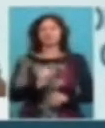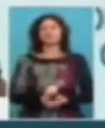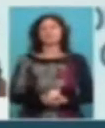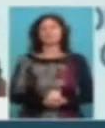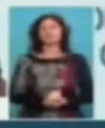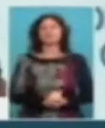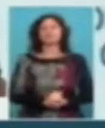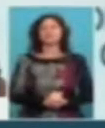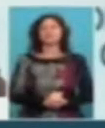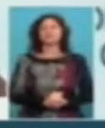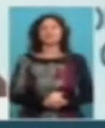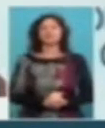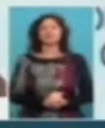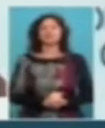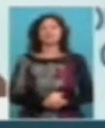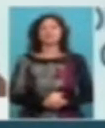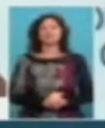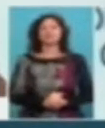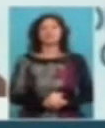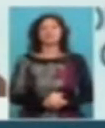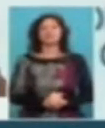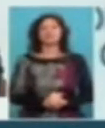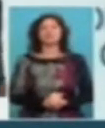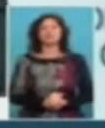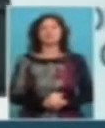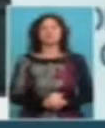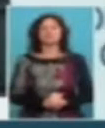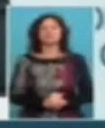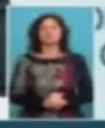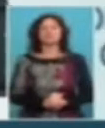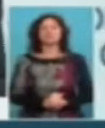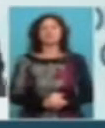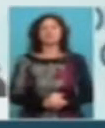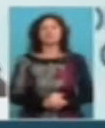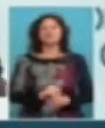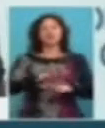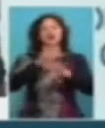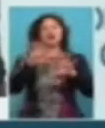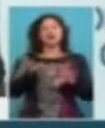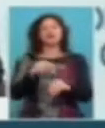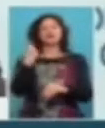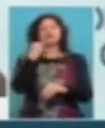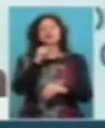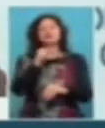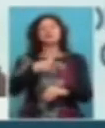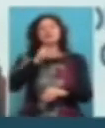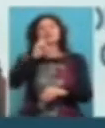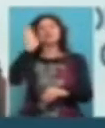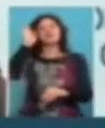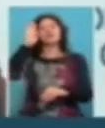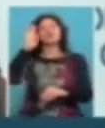мы увеличим до 50% обеспеченность водой. Ершов су құбыры арқылы ауданды 50%-ға дейін сумен